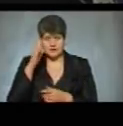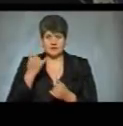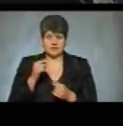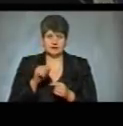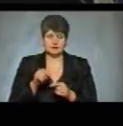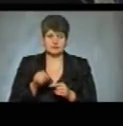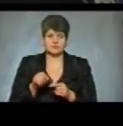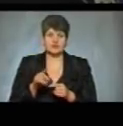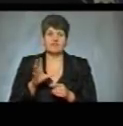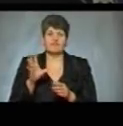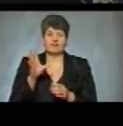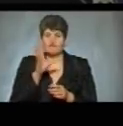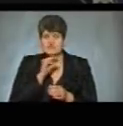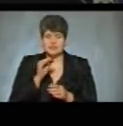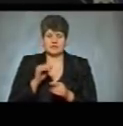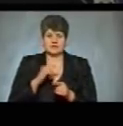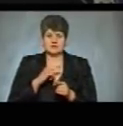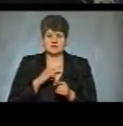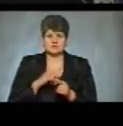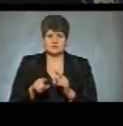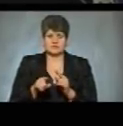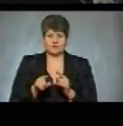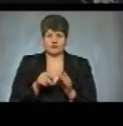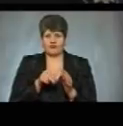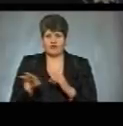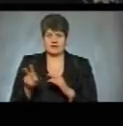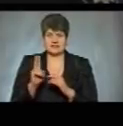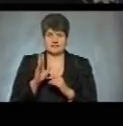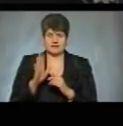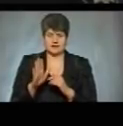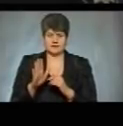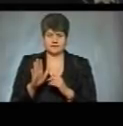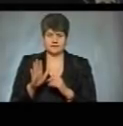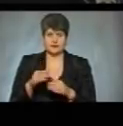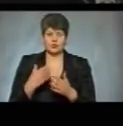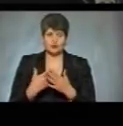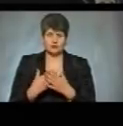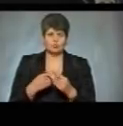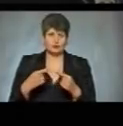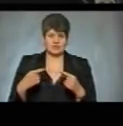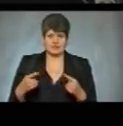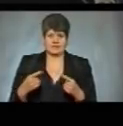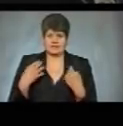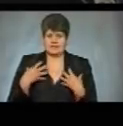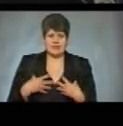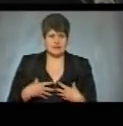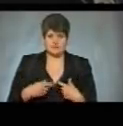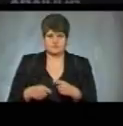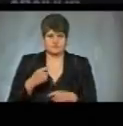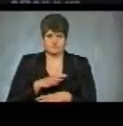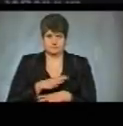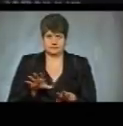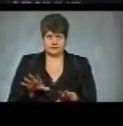там були, вони встигли зреагувати і вийти з квартири. Тобто будь-яких тілесних ушкоджень, в принципі, вони не